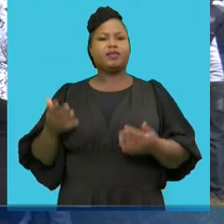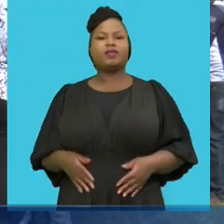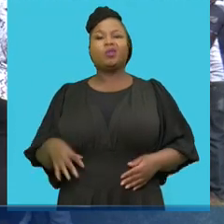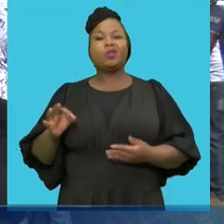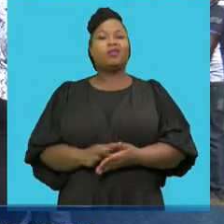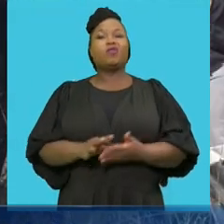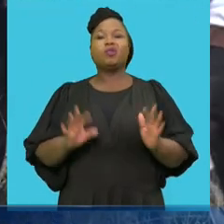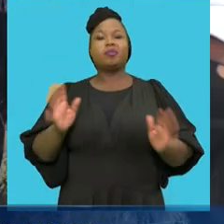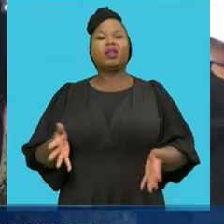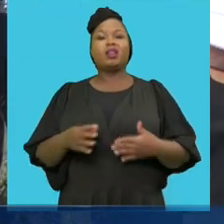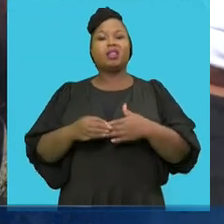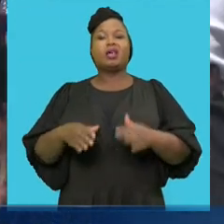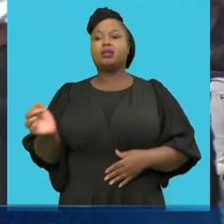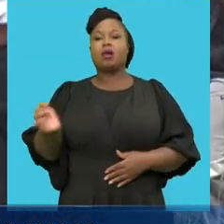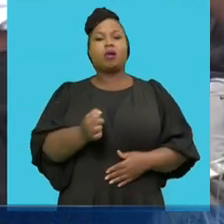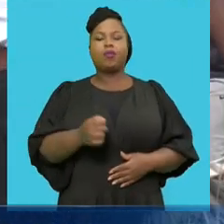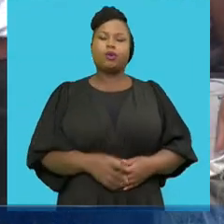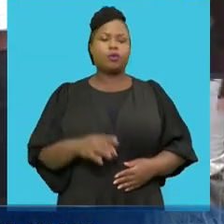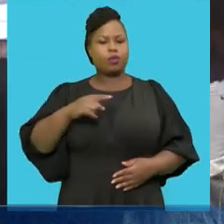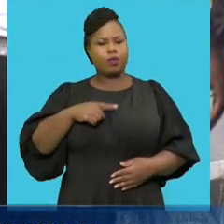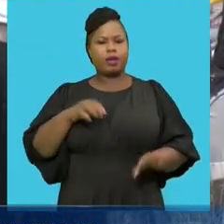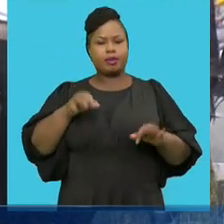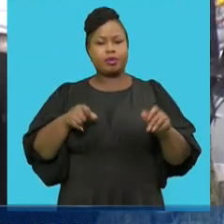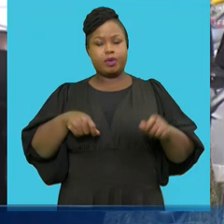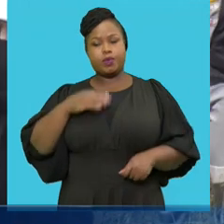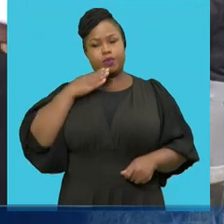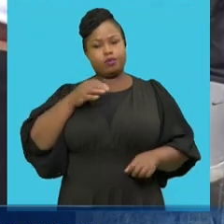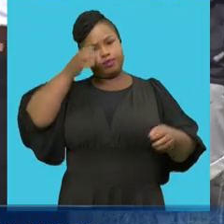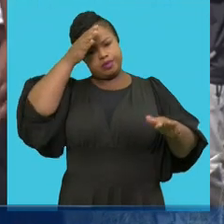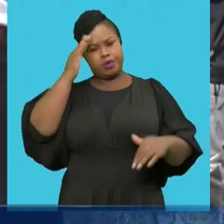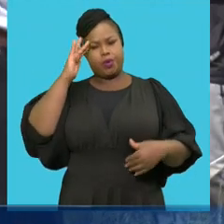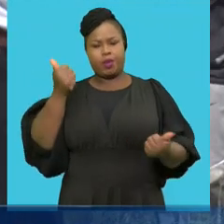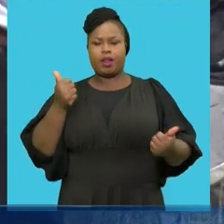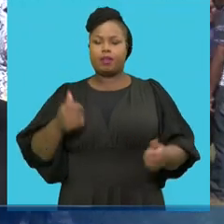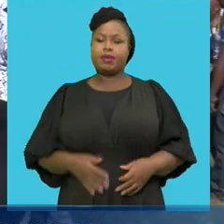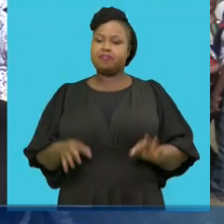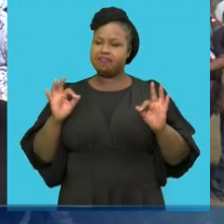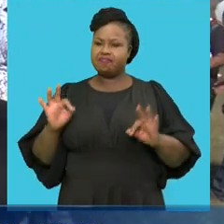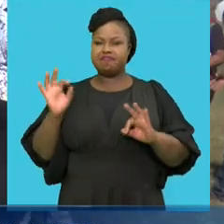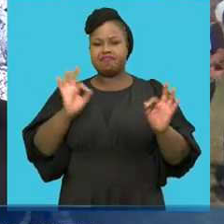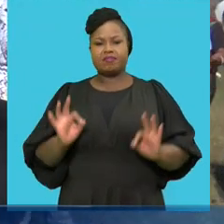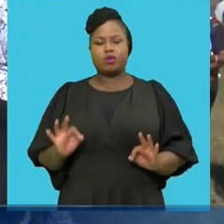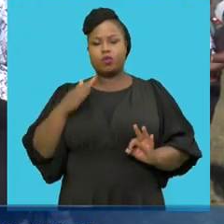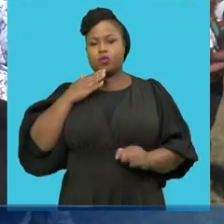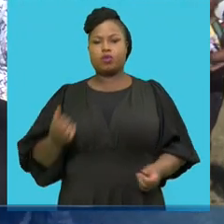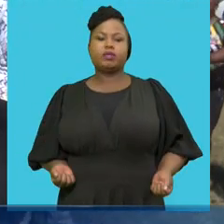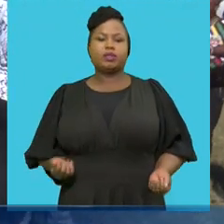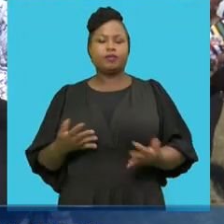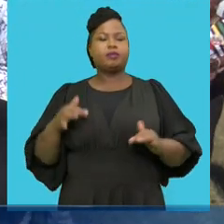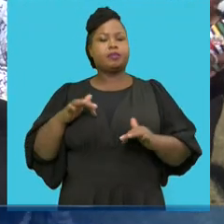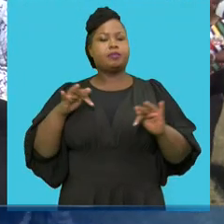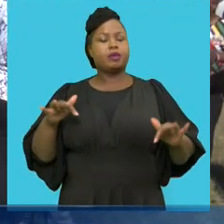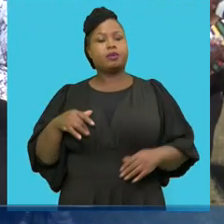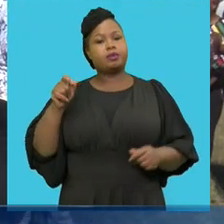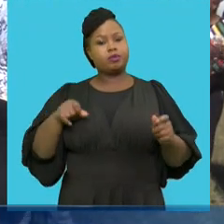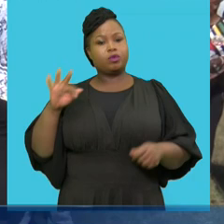for the sake of giving leaders, sinikeza abaholi of substance, abaholi abazi ukuthi kuyini kola abantu ama servants of the people